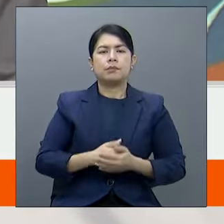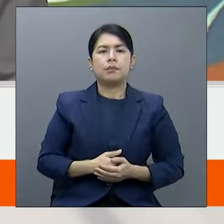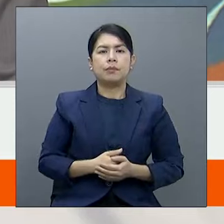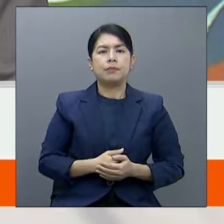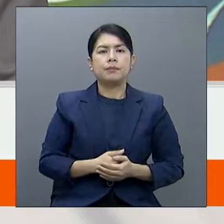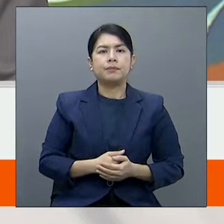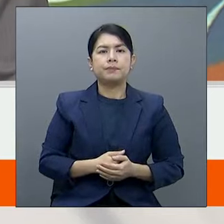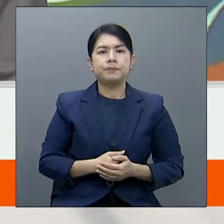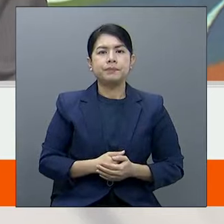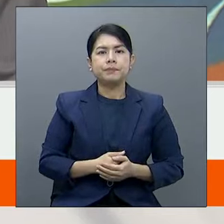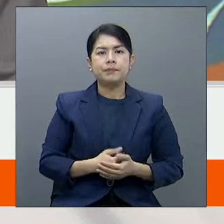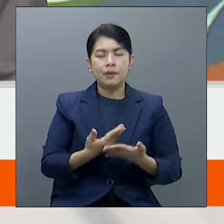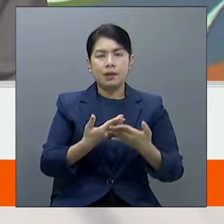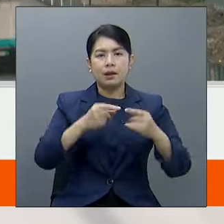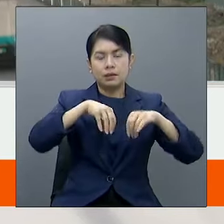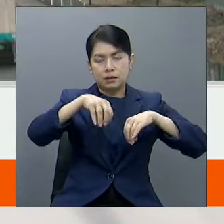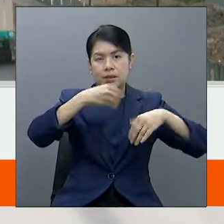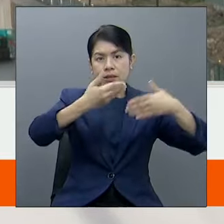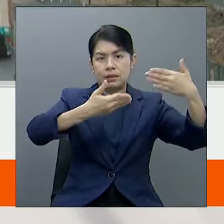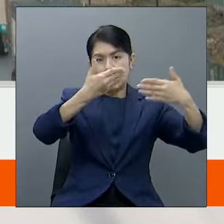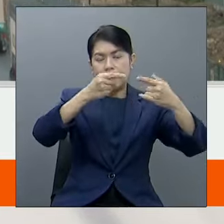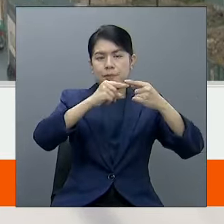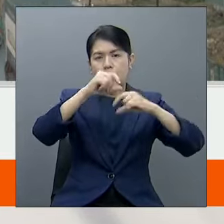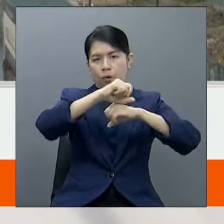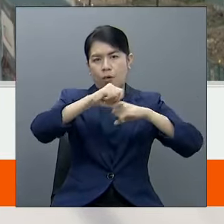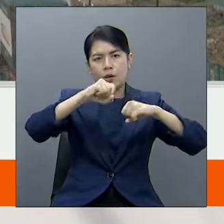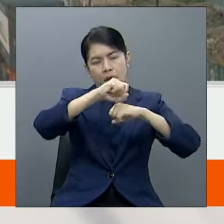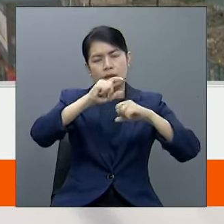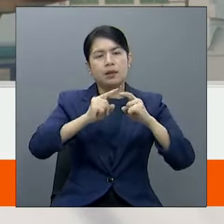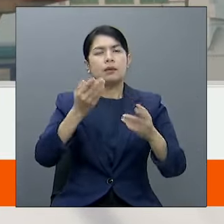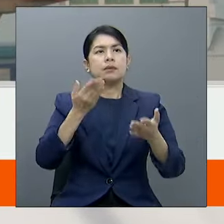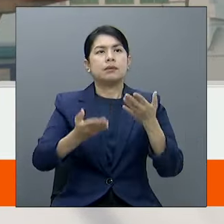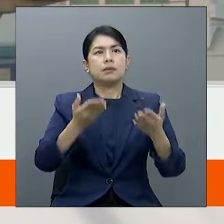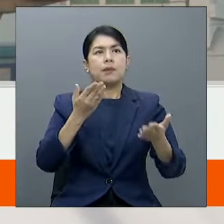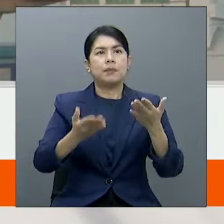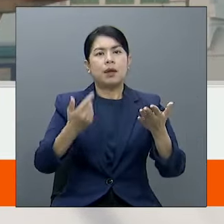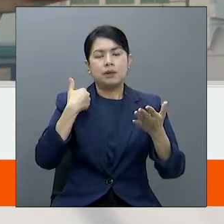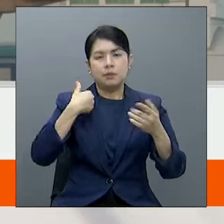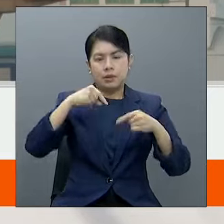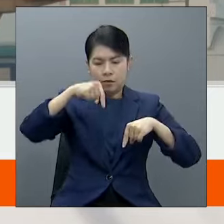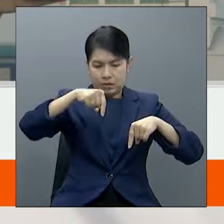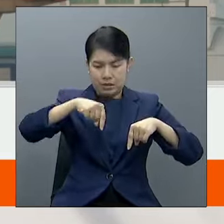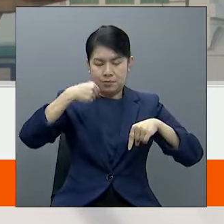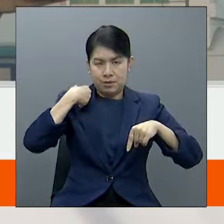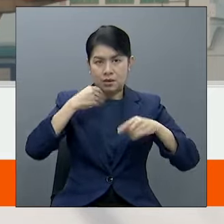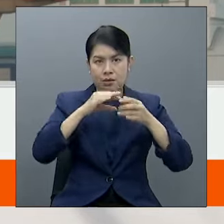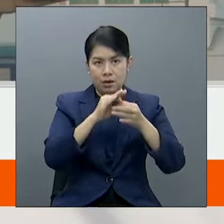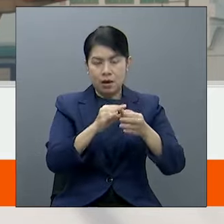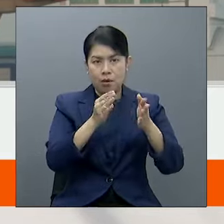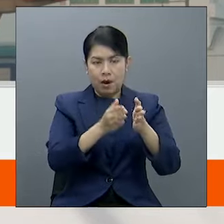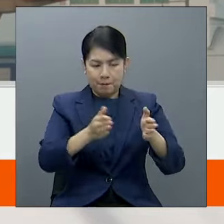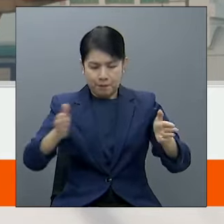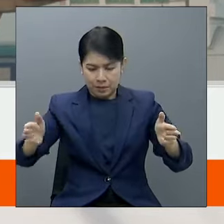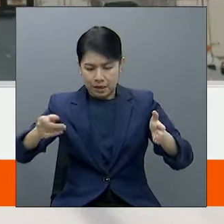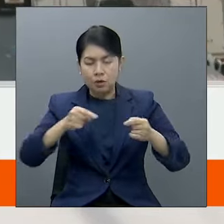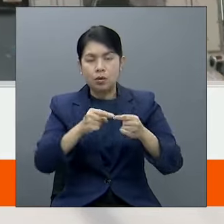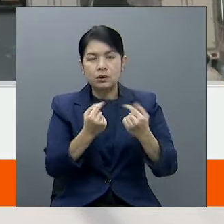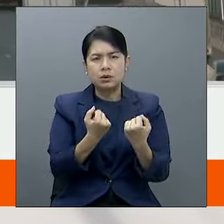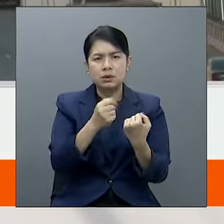เมื่อเรามีหลายกิจกรรมก่อสร้างนะครับอยู่ในพื้นที่เดียวกันนะครับไม่ว่าจะเป็นการขยายเลนด้านล่างทำท